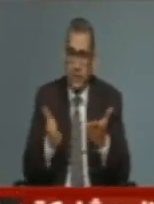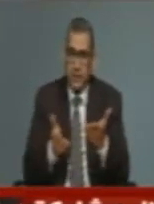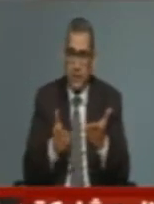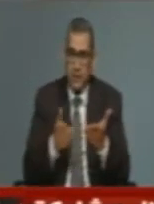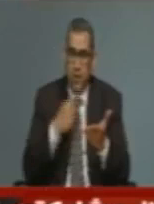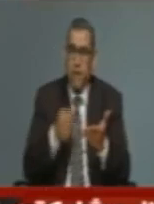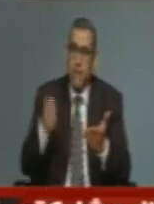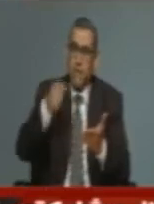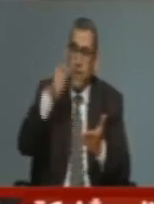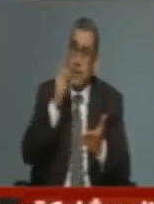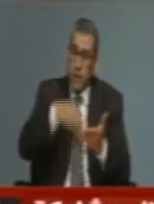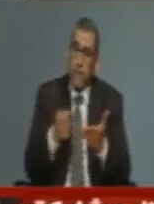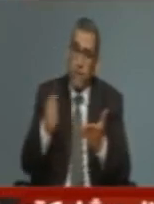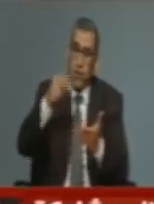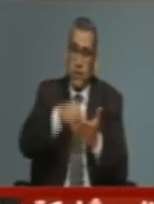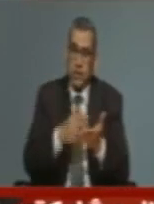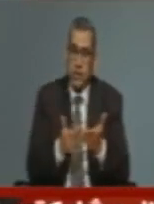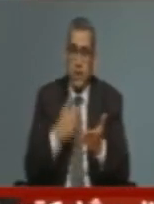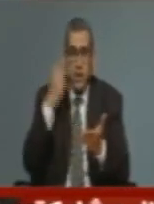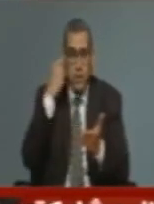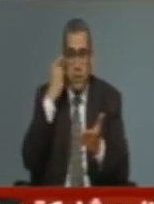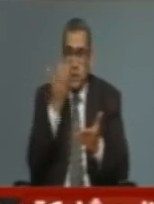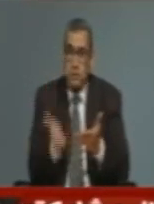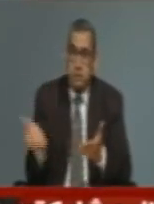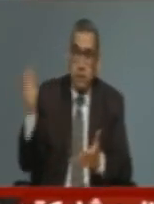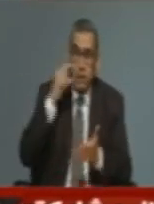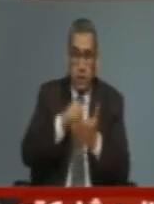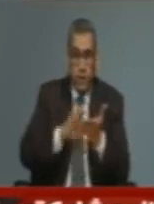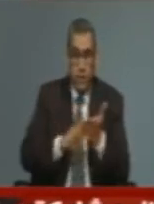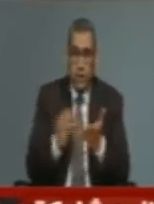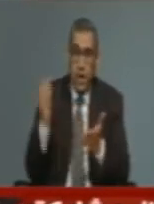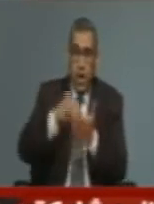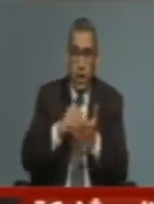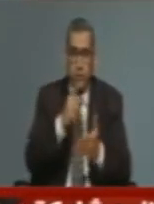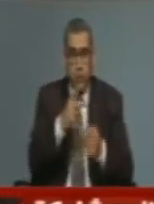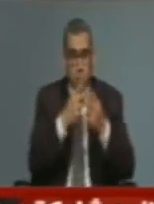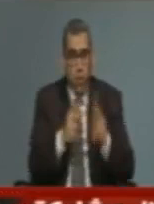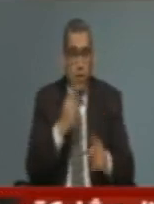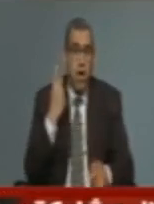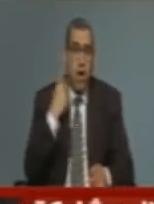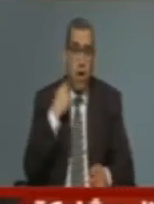تتكتب الفايدة وتتسجل بالتوقيت ما دام انت وافقتي، انما ما بقاش رقم يعني